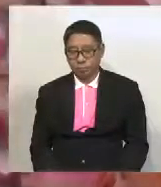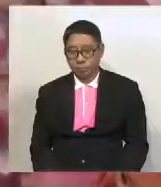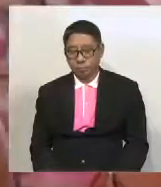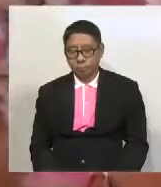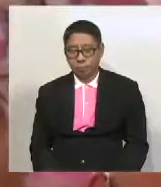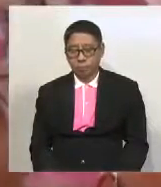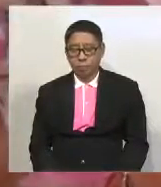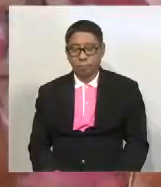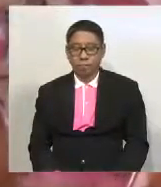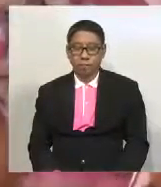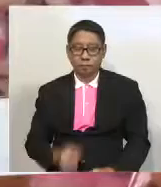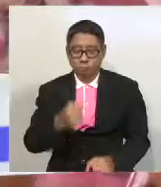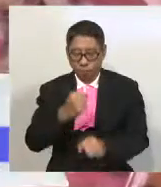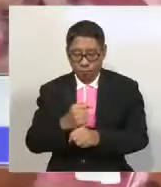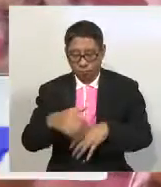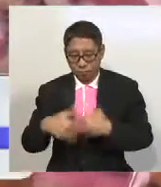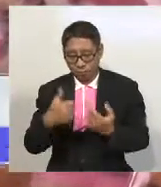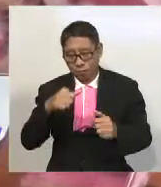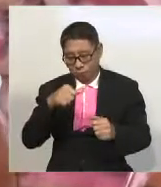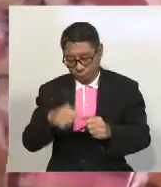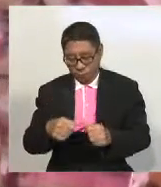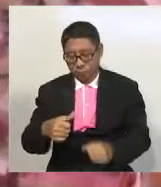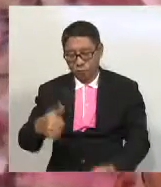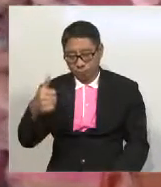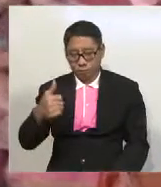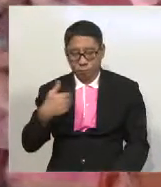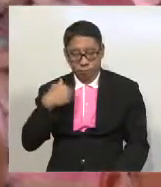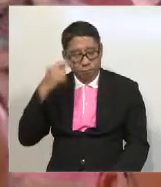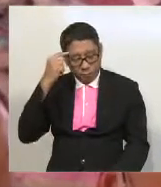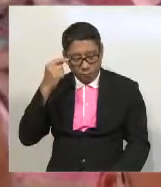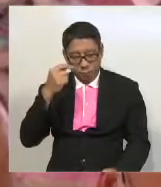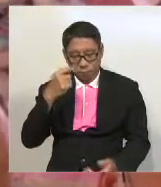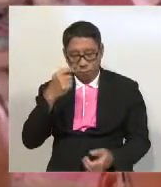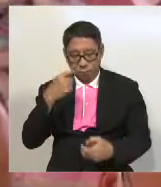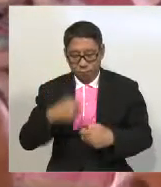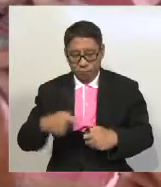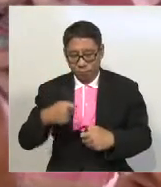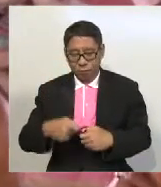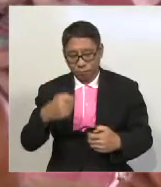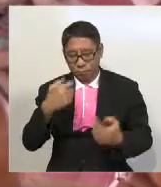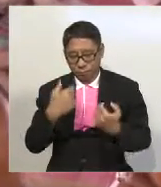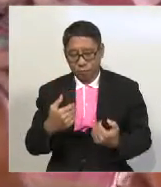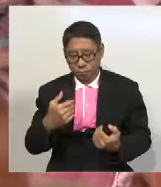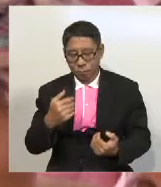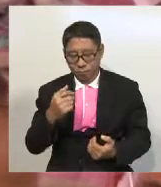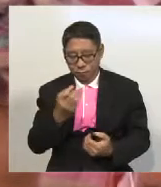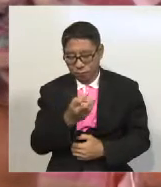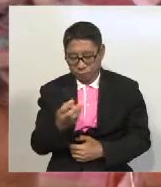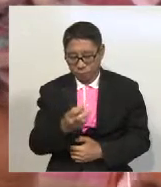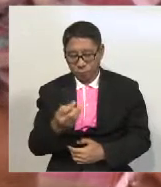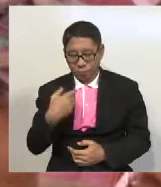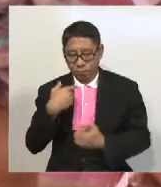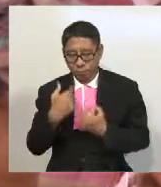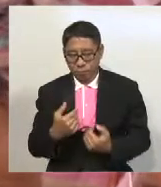ทำยังไงเราอยู่กับน้ำแบบนี้ให้ได้วันนี้เราคิดว่าเราเนี่ยเราลำบากแล้ววันหน้าผมก็หวังว่าจะลำบากน้อยกว่านี้นะแต่เผ